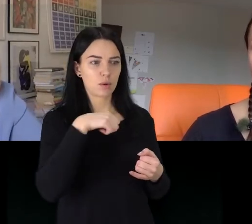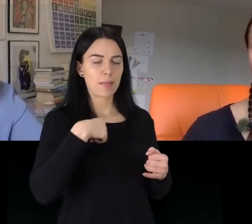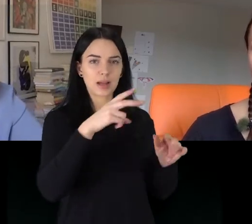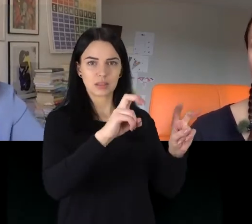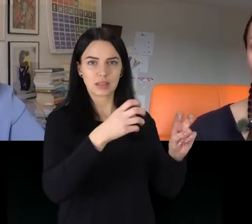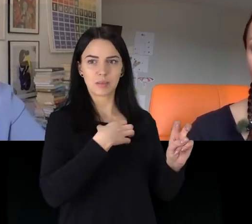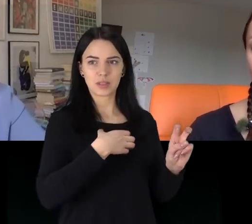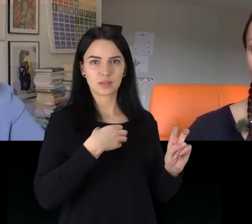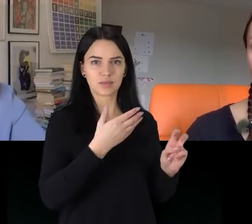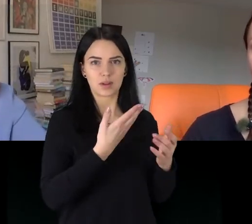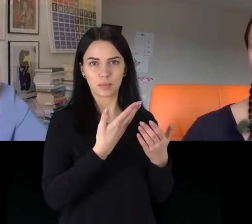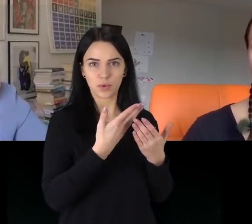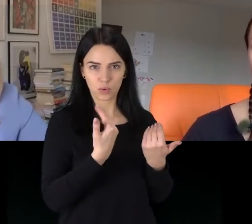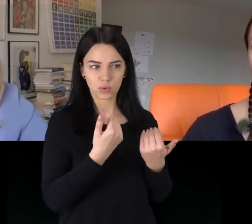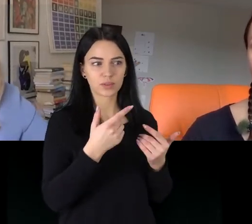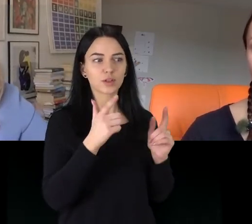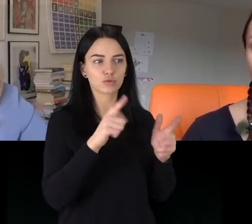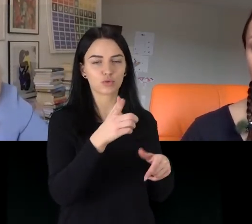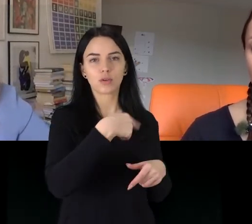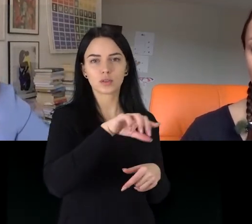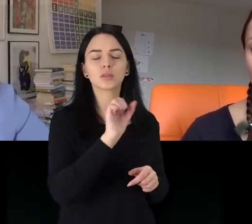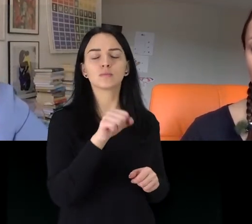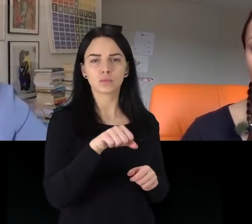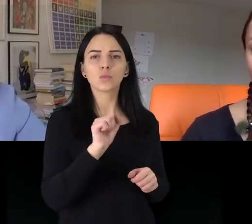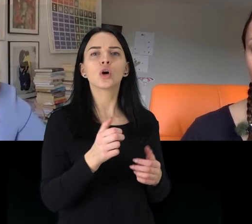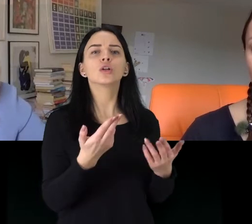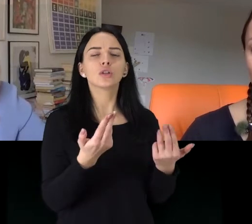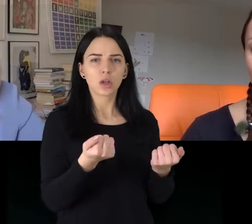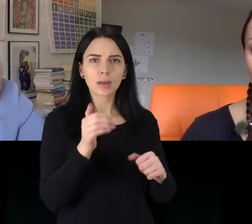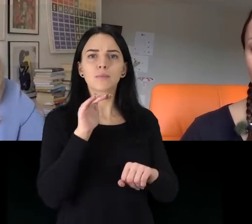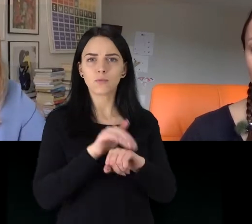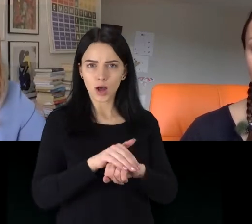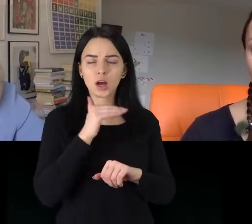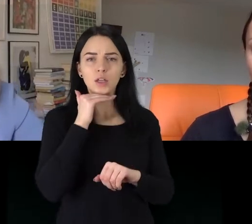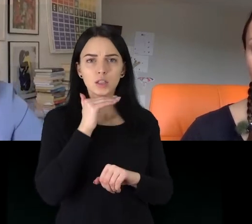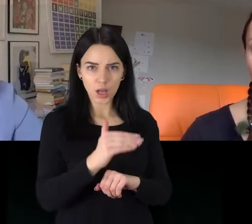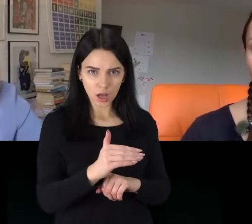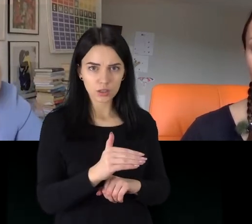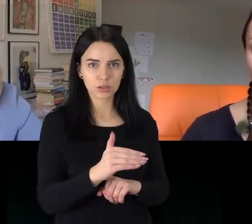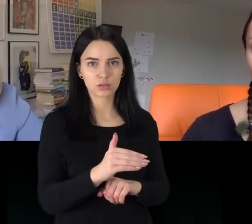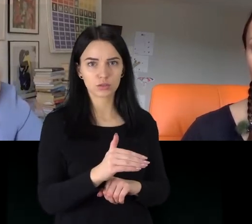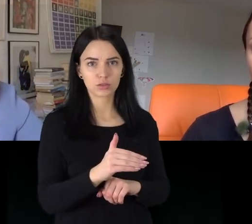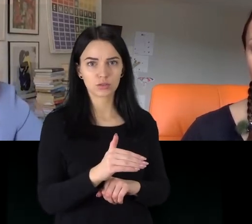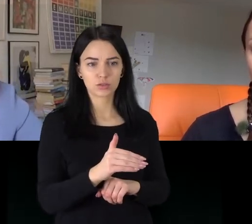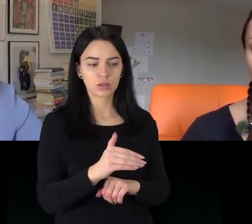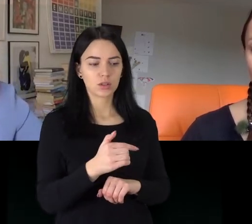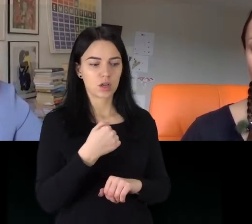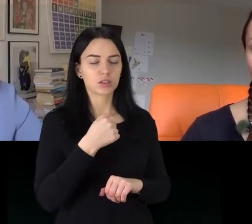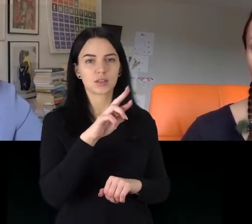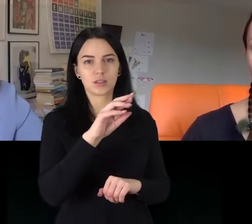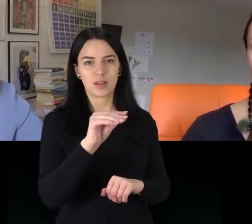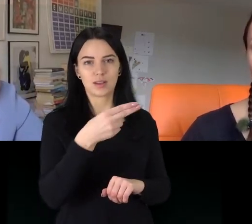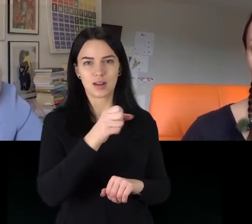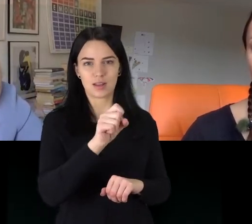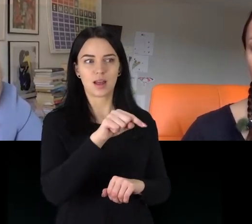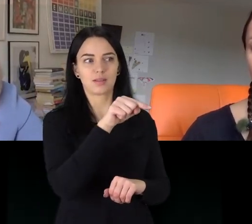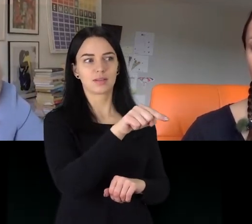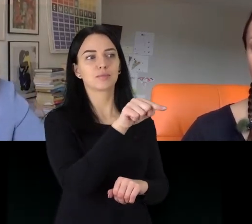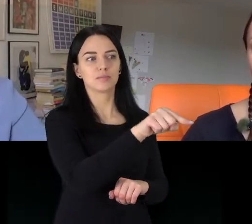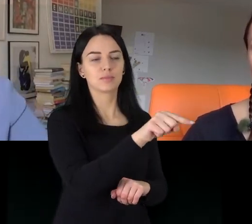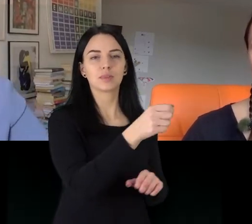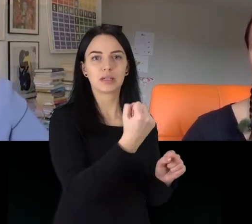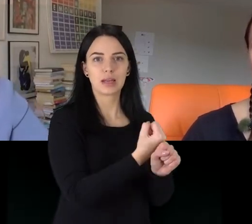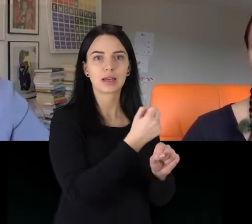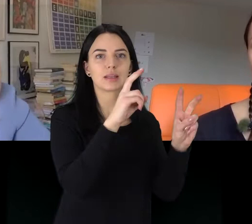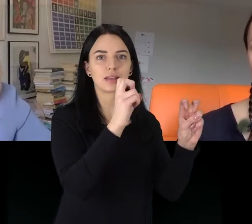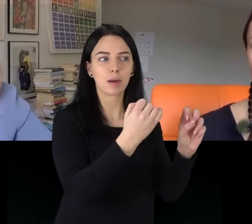tai tikrai linksėsim visi galvą ir sakysim, tai faktas, tai aišku. Aš juk, Renata, negaliu už jūsų galvoti konferencijos tėvams, kaip